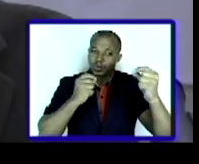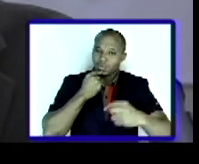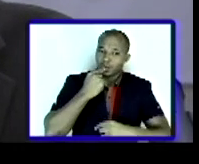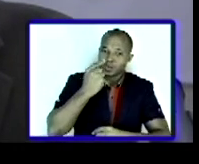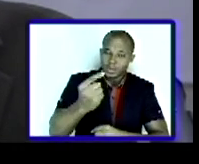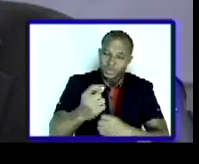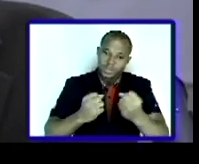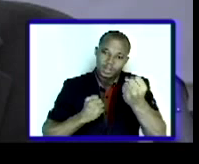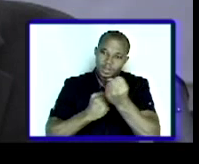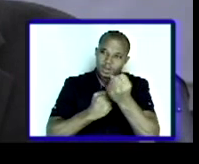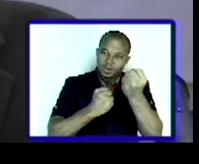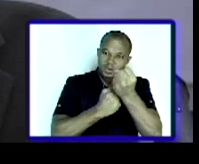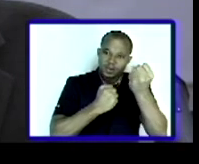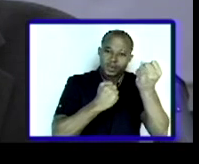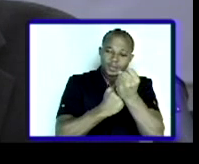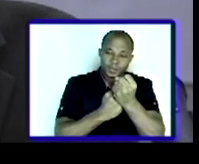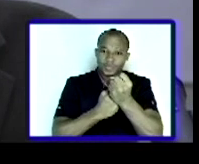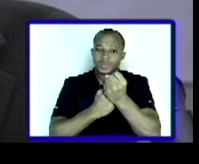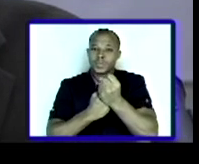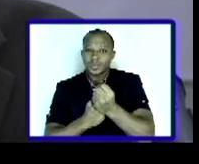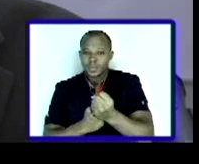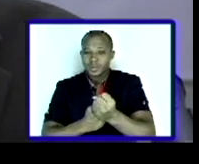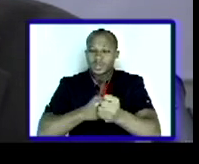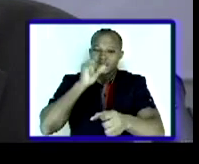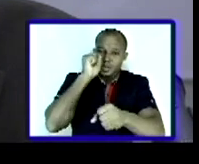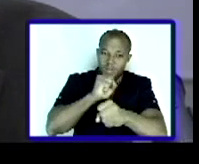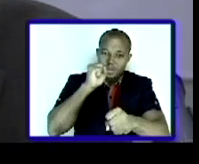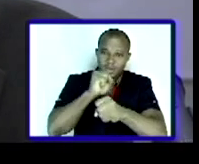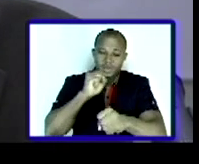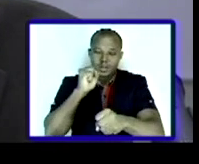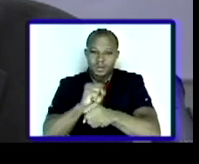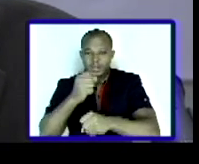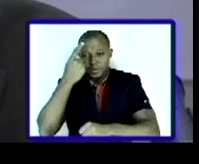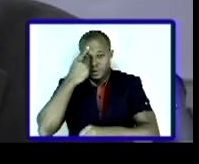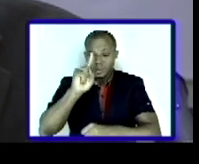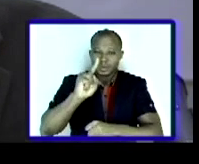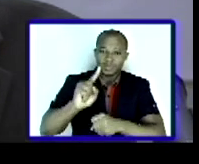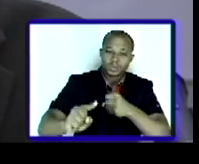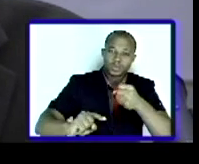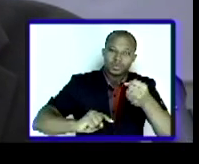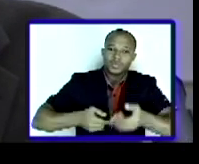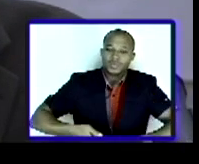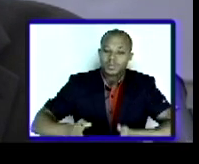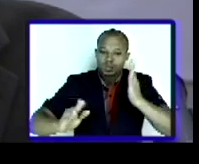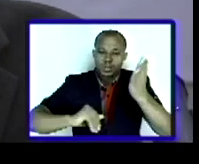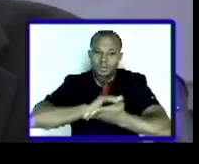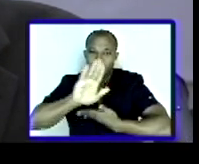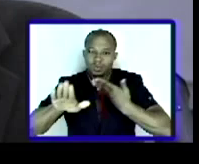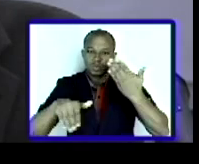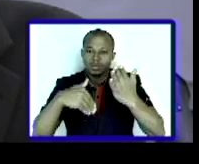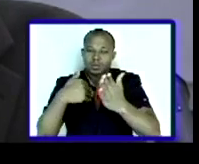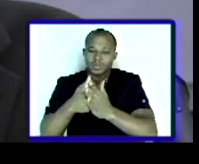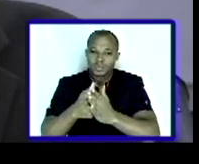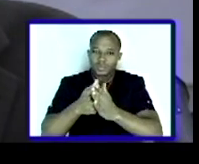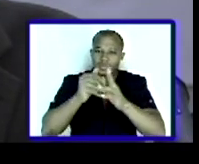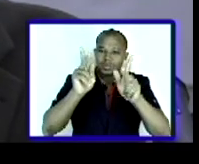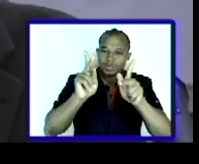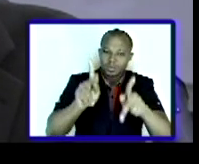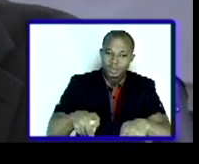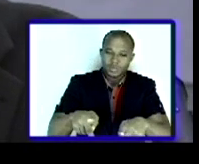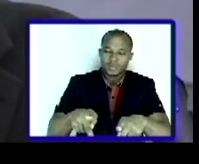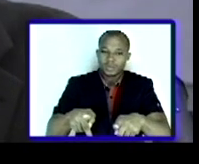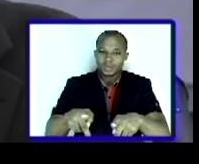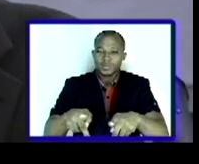préciser et renforce les normes premières quant à la prise en compte effective des personnes à besoins